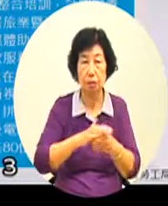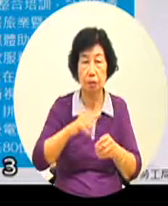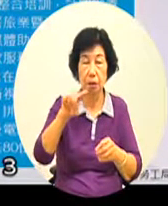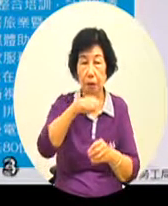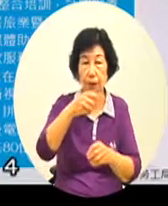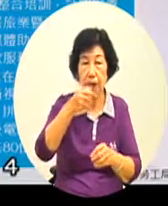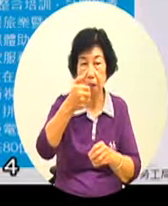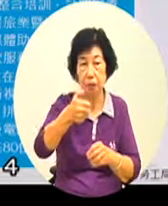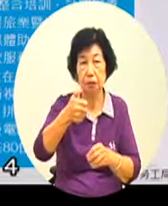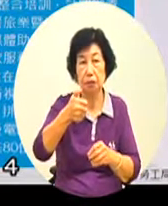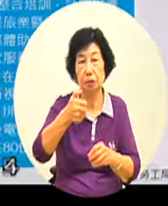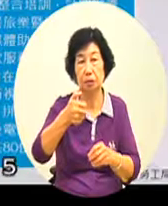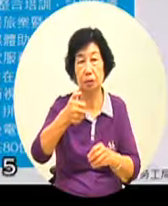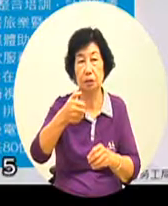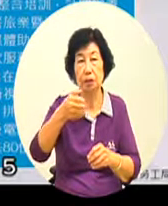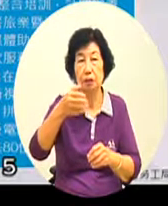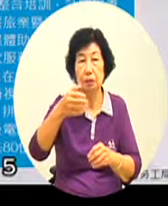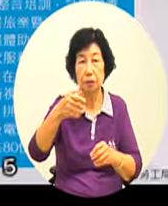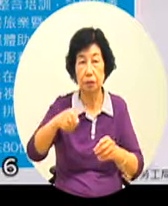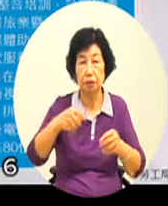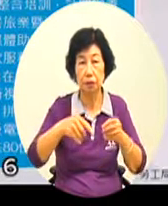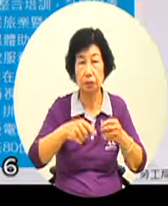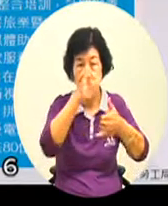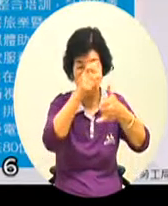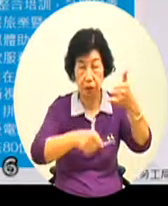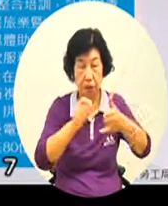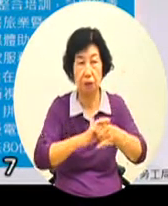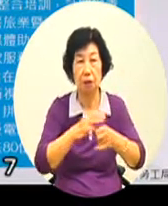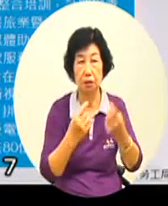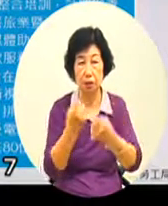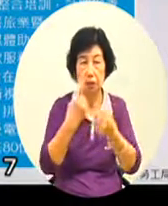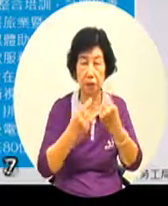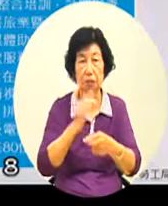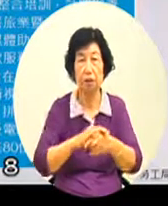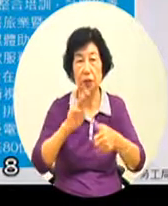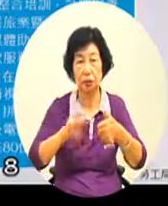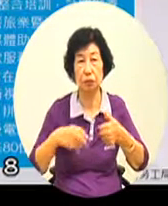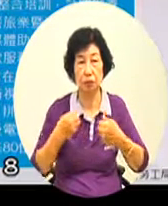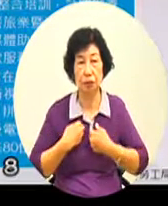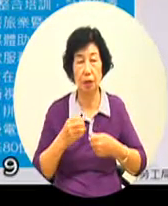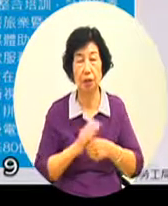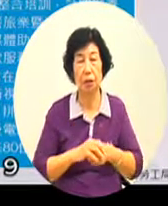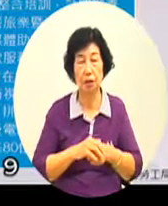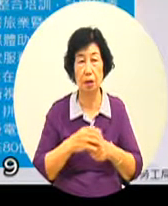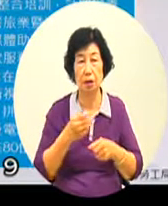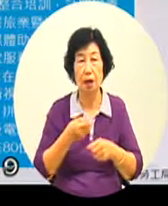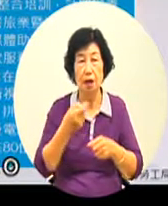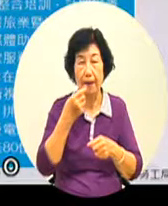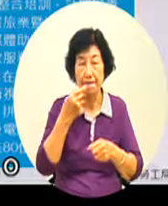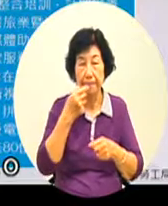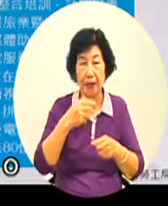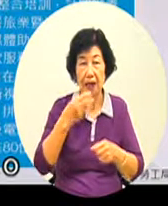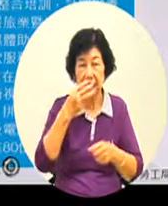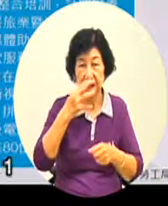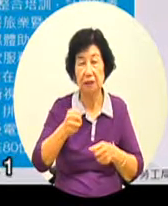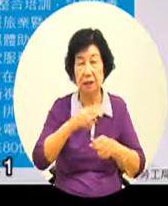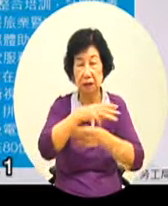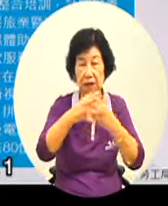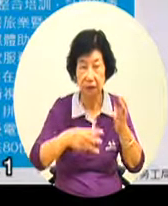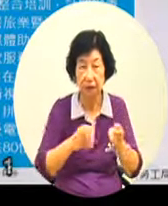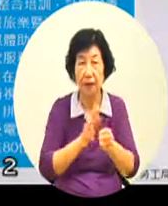身心障碍朋友参训。我们也委办了日间养成职业训练跟第二专长的进修训